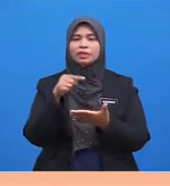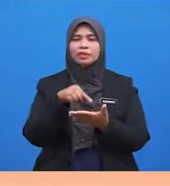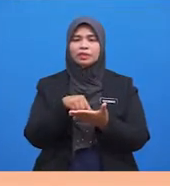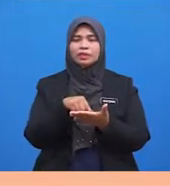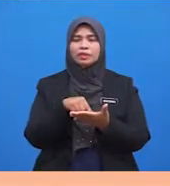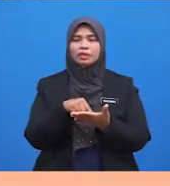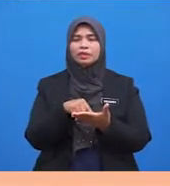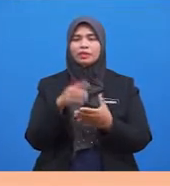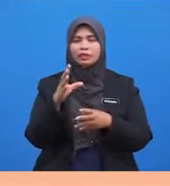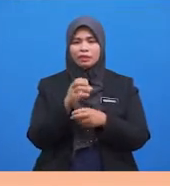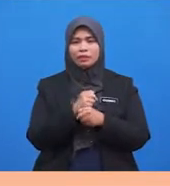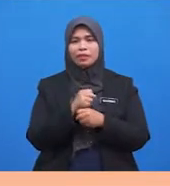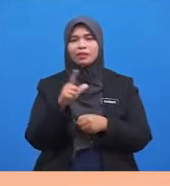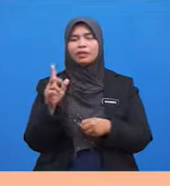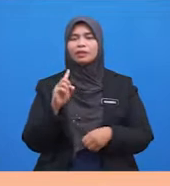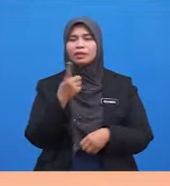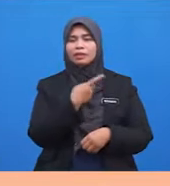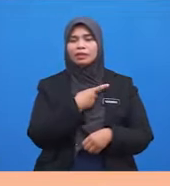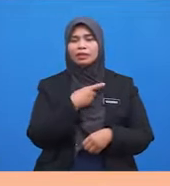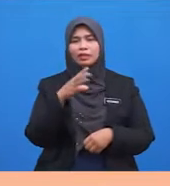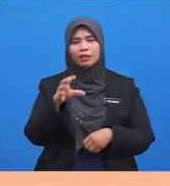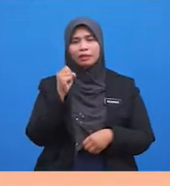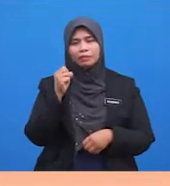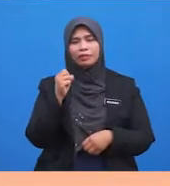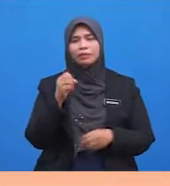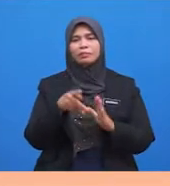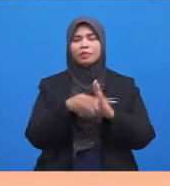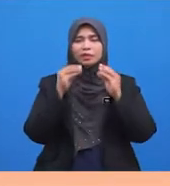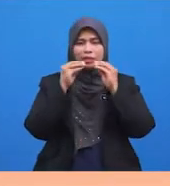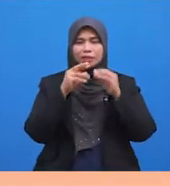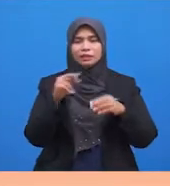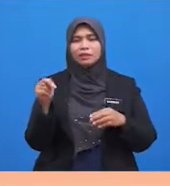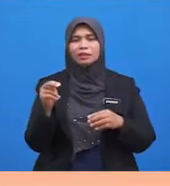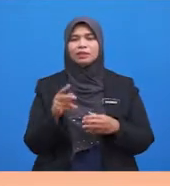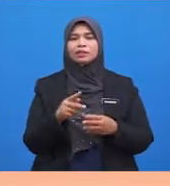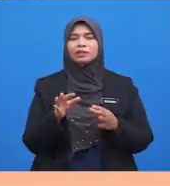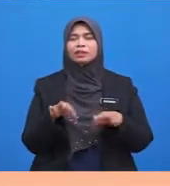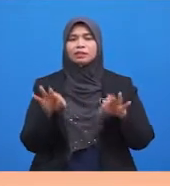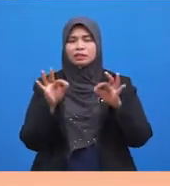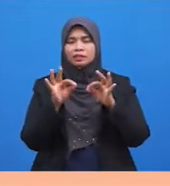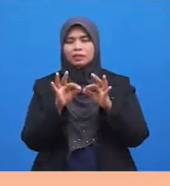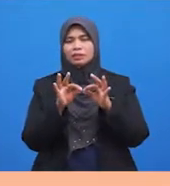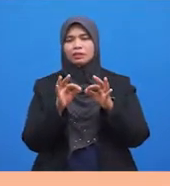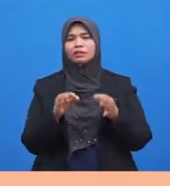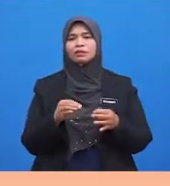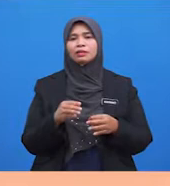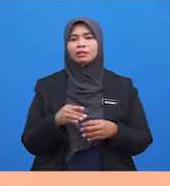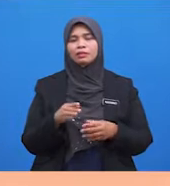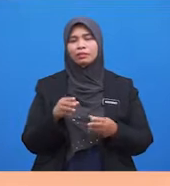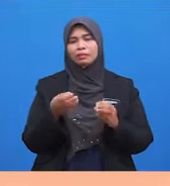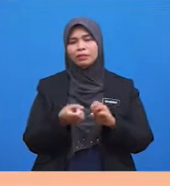ini dapatlah kita mengambil iktibar kisah teladan